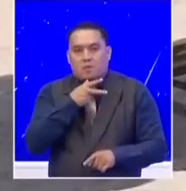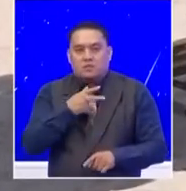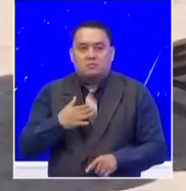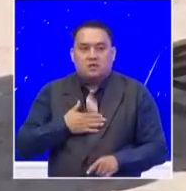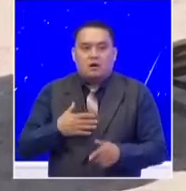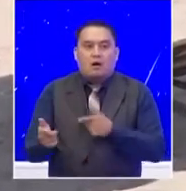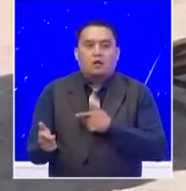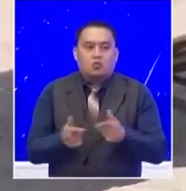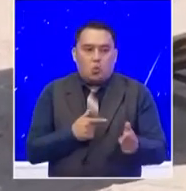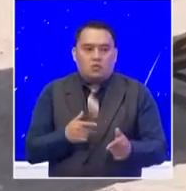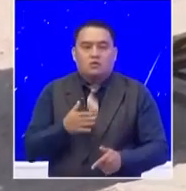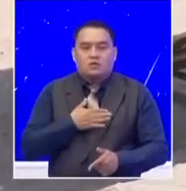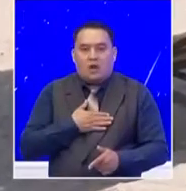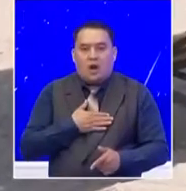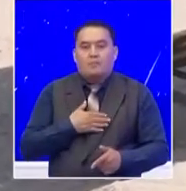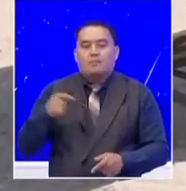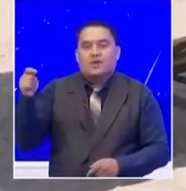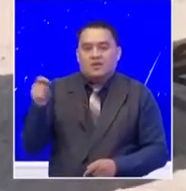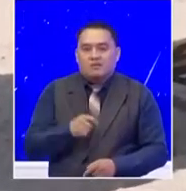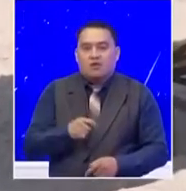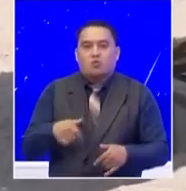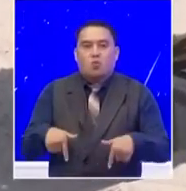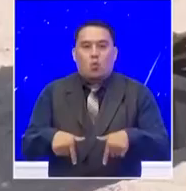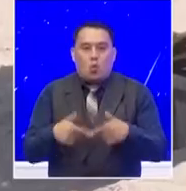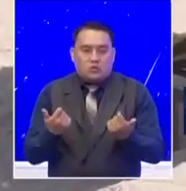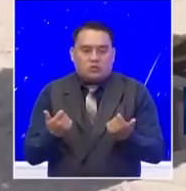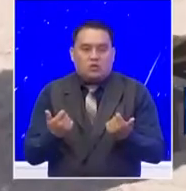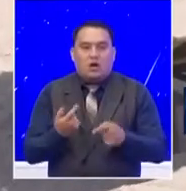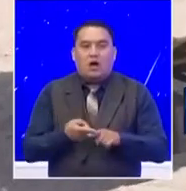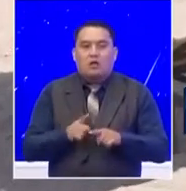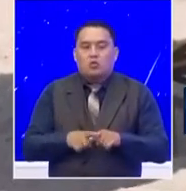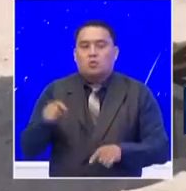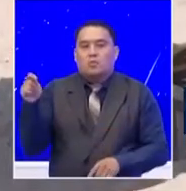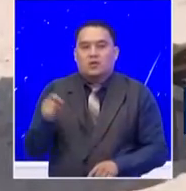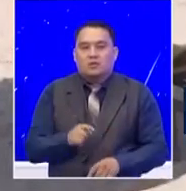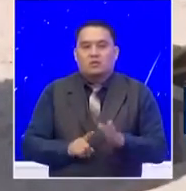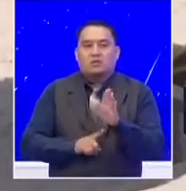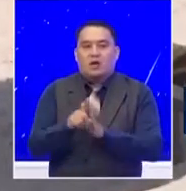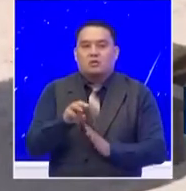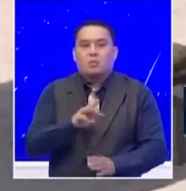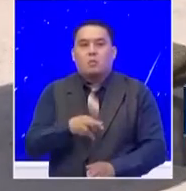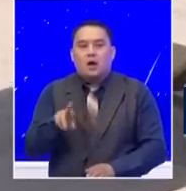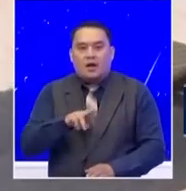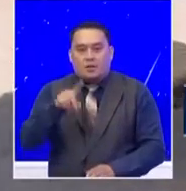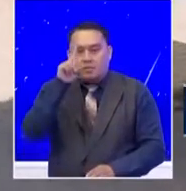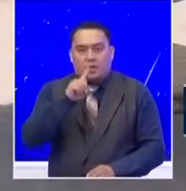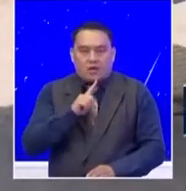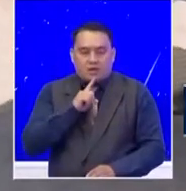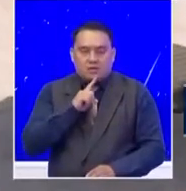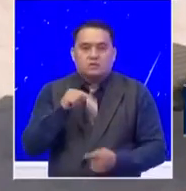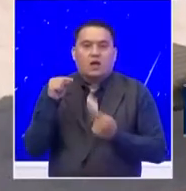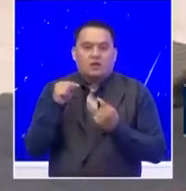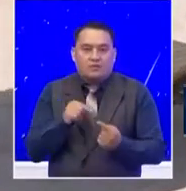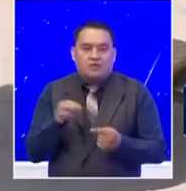мы как бы готовимся, и к нам параллельно приезжают гости. Гости приезжать начинают с мая месяца. Вот,